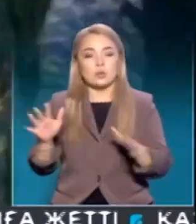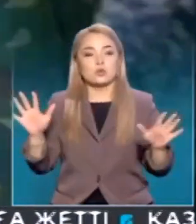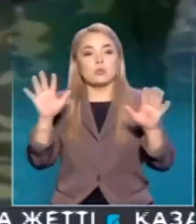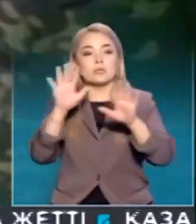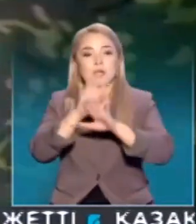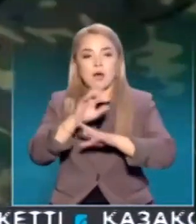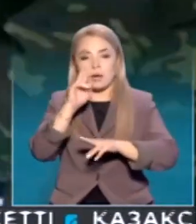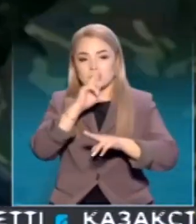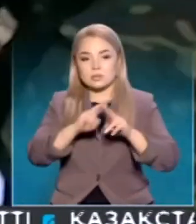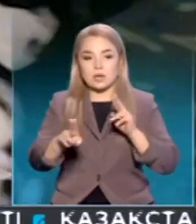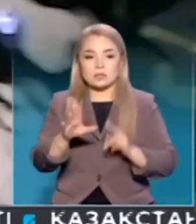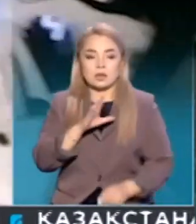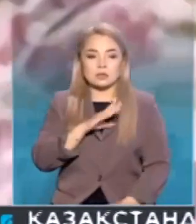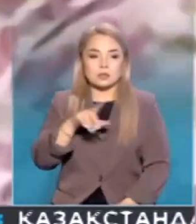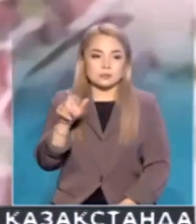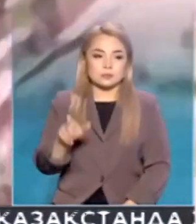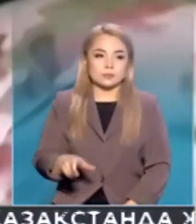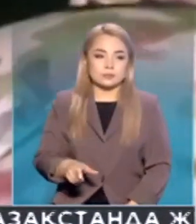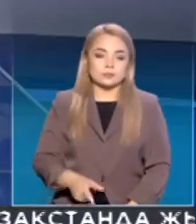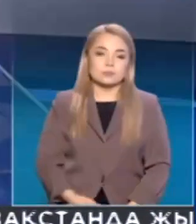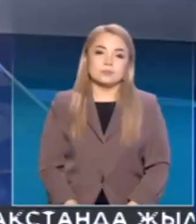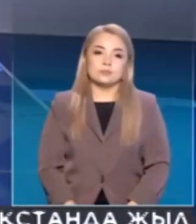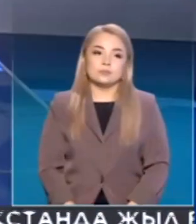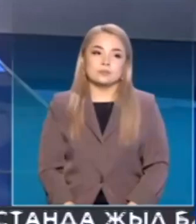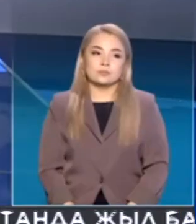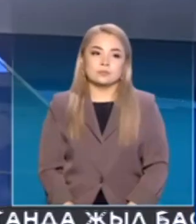тұманда адасып қалған.